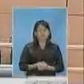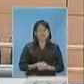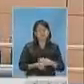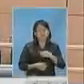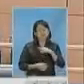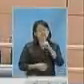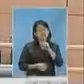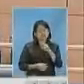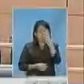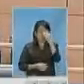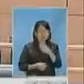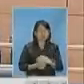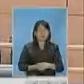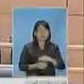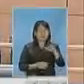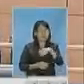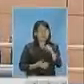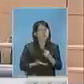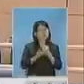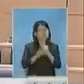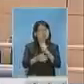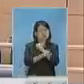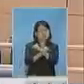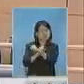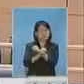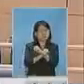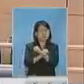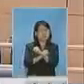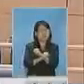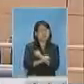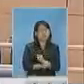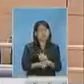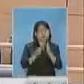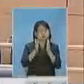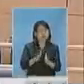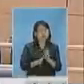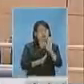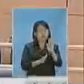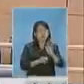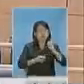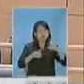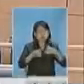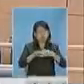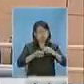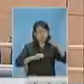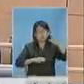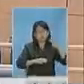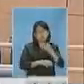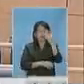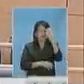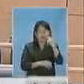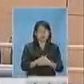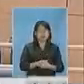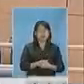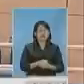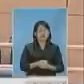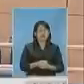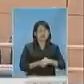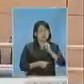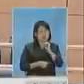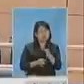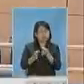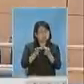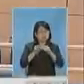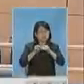ต้องไปปกป้องหมมรดกของคณะรัฐประหารแล้วอธิบายทั้งเมืองทั้งบ้านว่านั่นคือความ